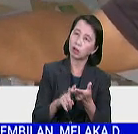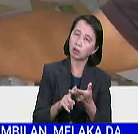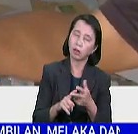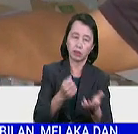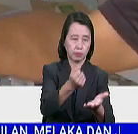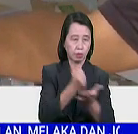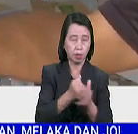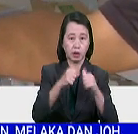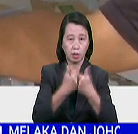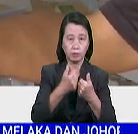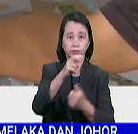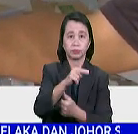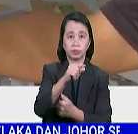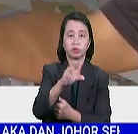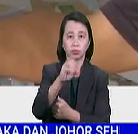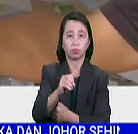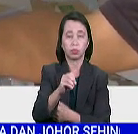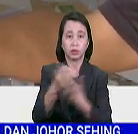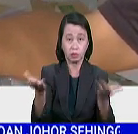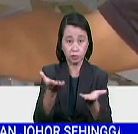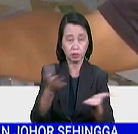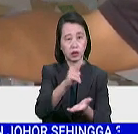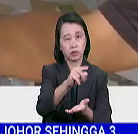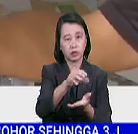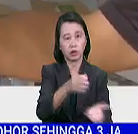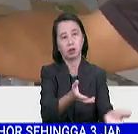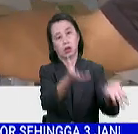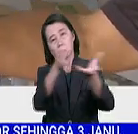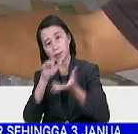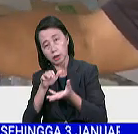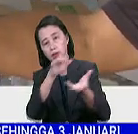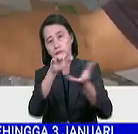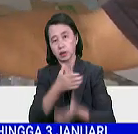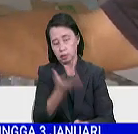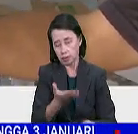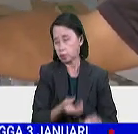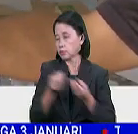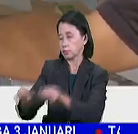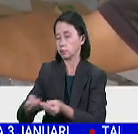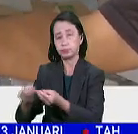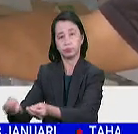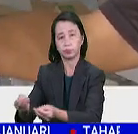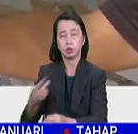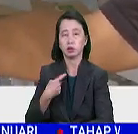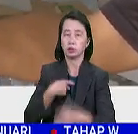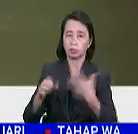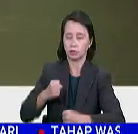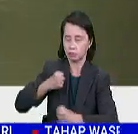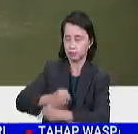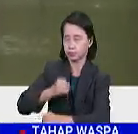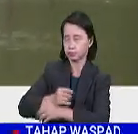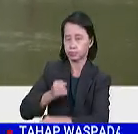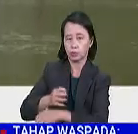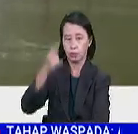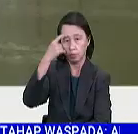Regency enjoy Oppo Vivo di kota meureudu untuk menghadap menghantar segala keperluan tersebut kami juga telah bertungkus lumus untuk